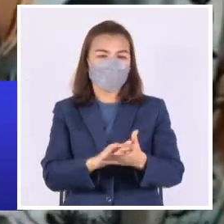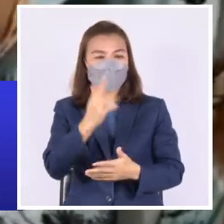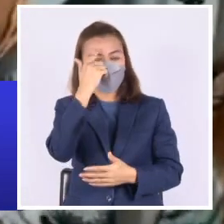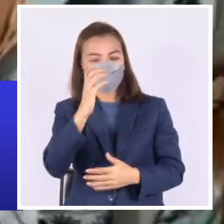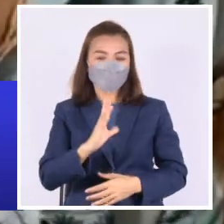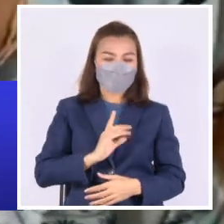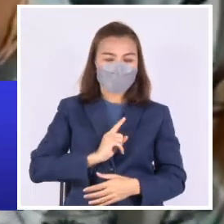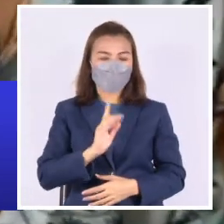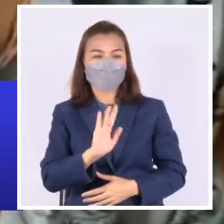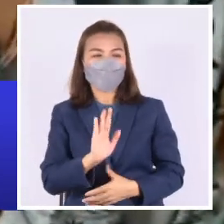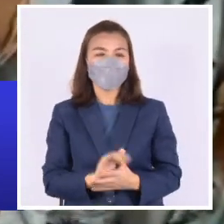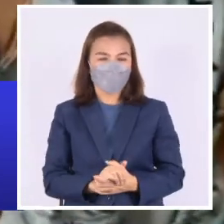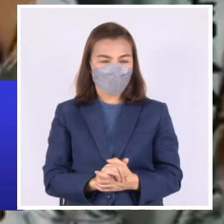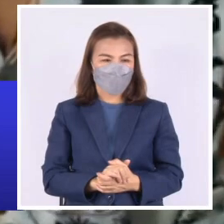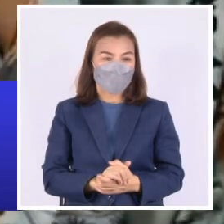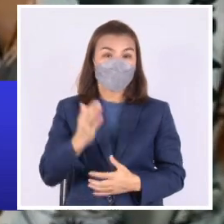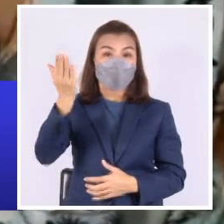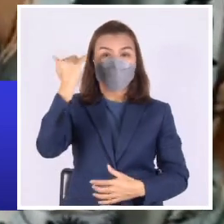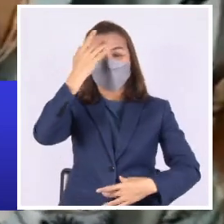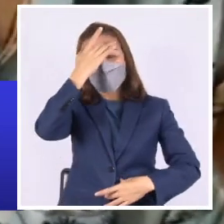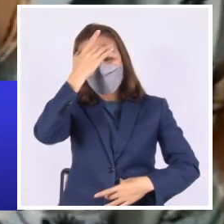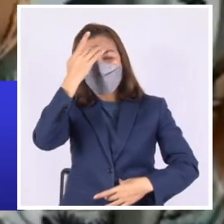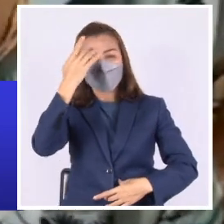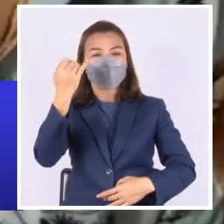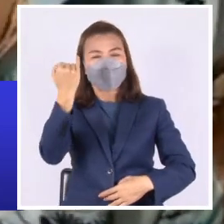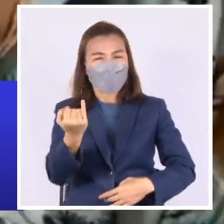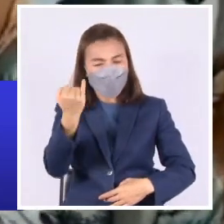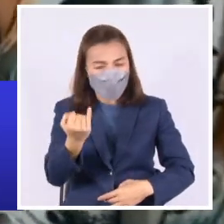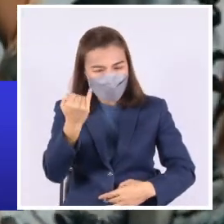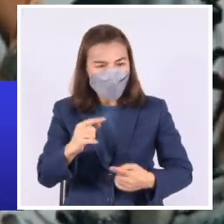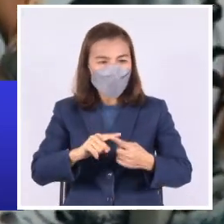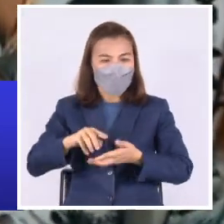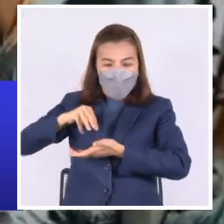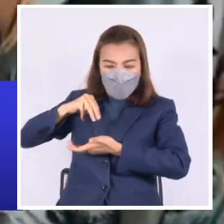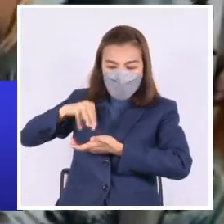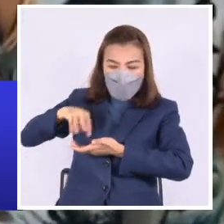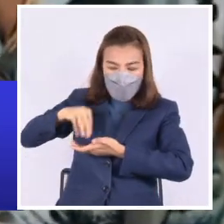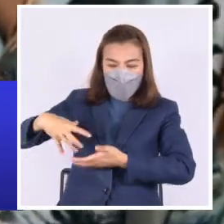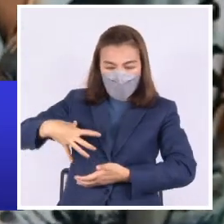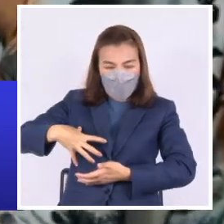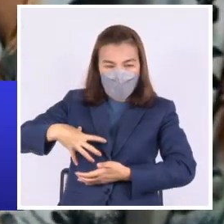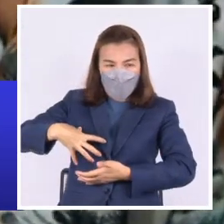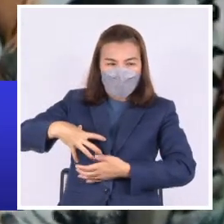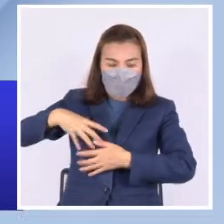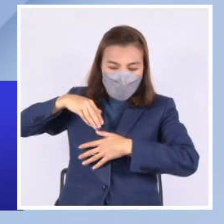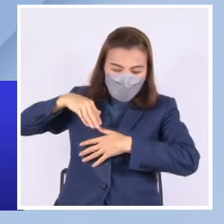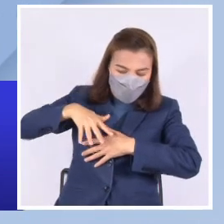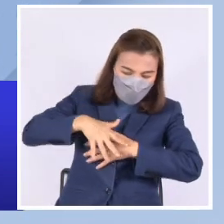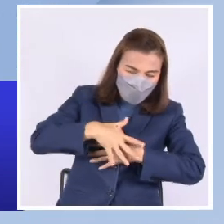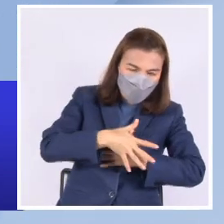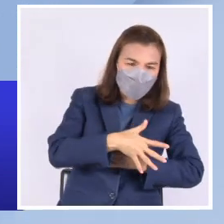านี้คุณนกป่วยเป็นโรคแพ้ภูมิตัวเองค่ะหลังจากนั้นก็เป็นโรคมะเร็งเต้านมจนเชื้อร้ายเนี่ยมันลามไปทั่วร่างกายได้ประมาณ5